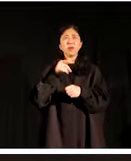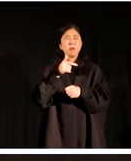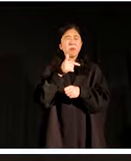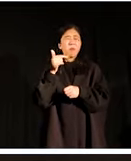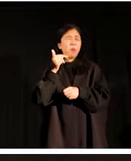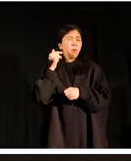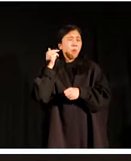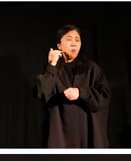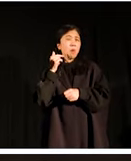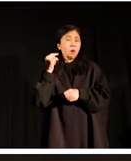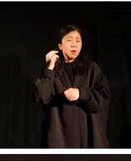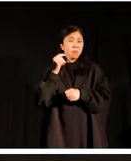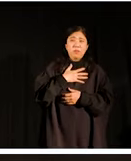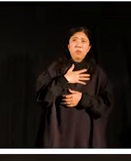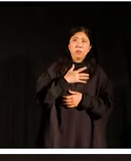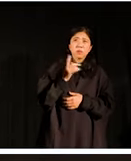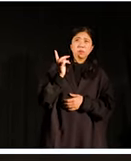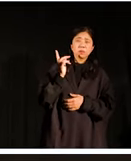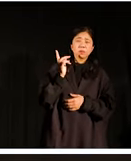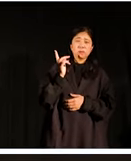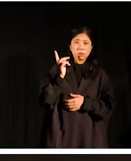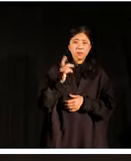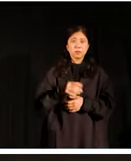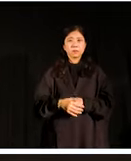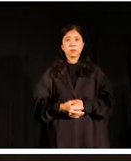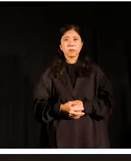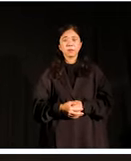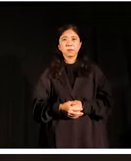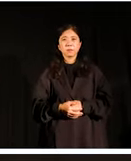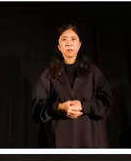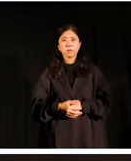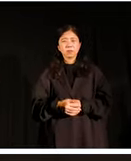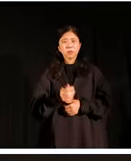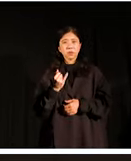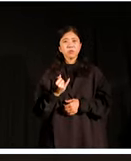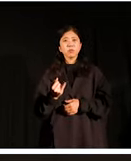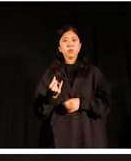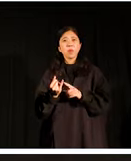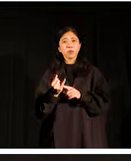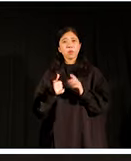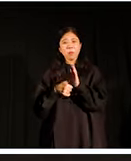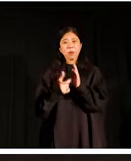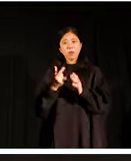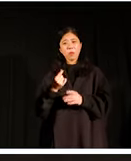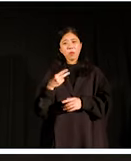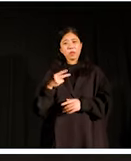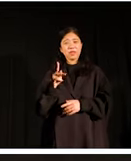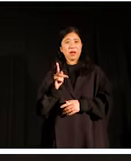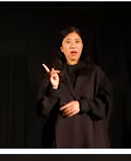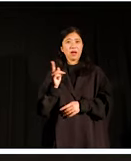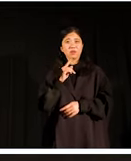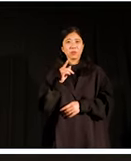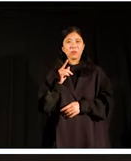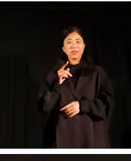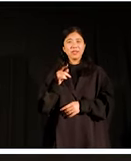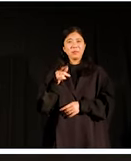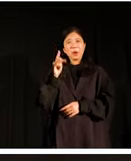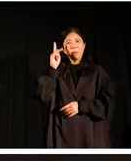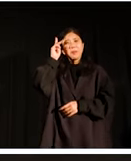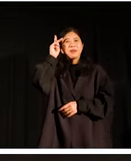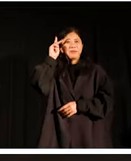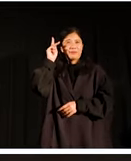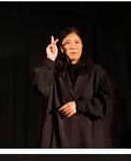ですよびっくりしますね大人でもでちょっとちょうど頂上のモニカえ今ペルで踊ってますけどペルのダンス